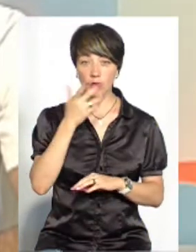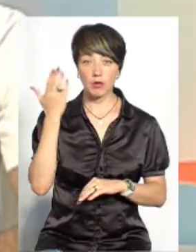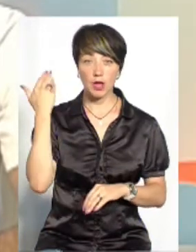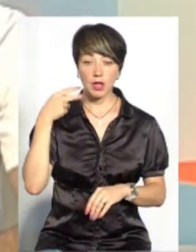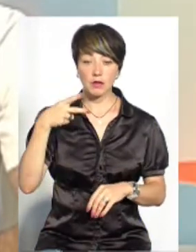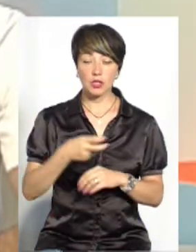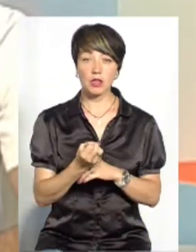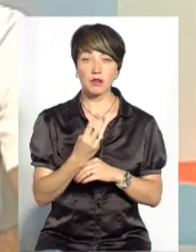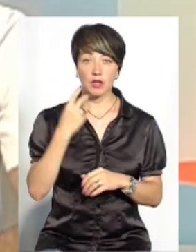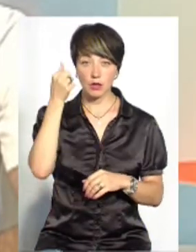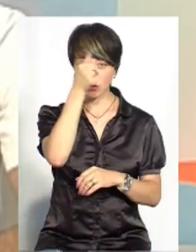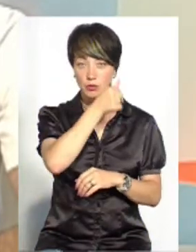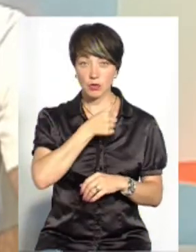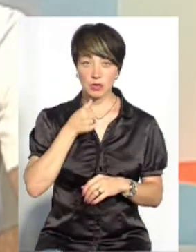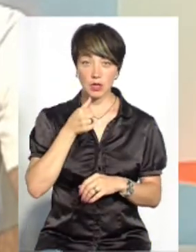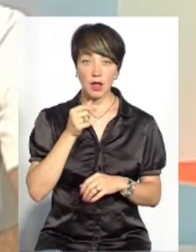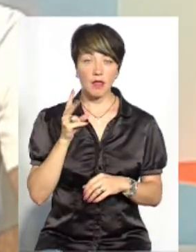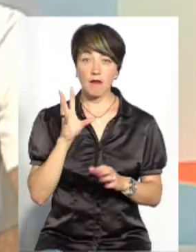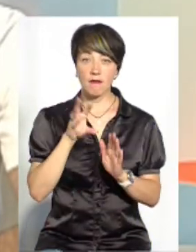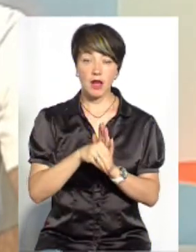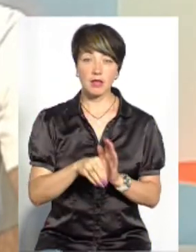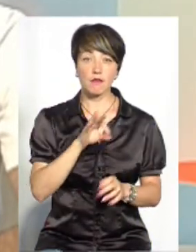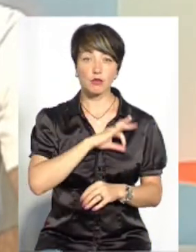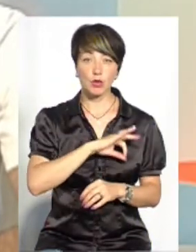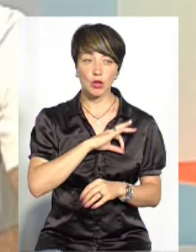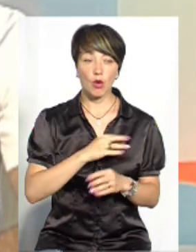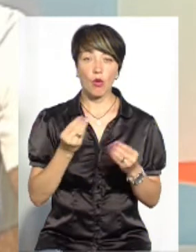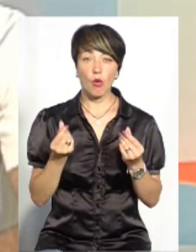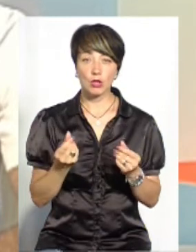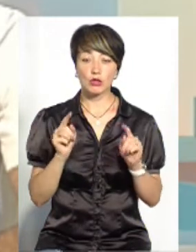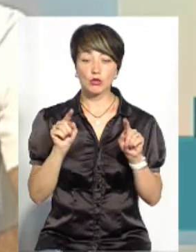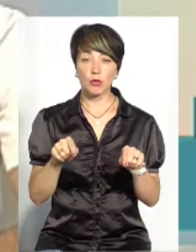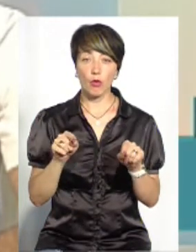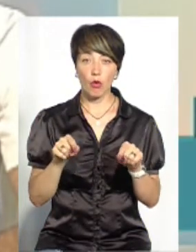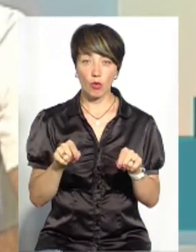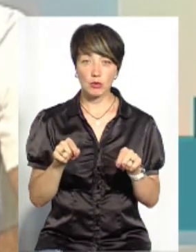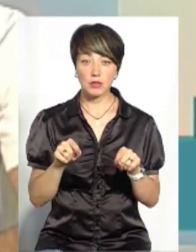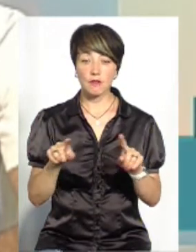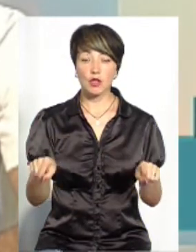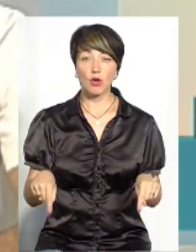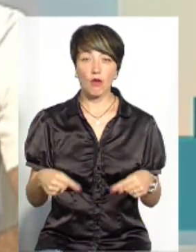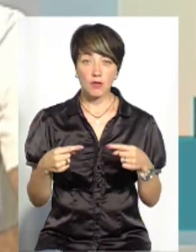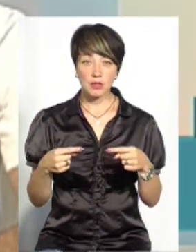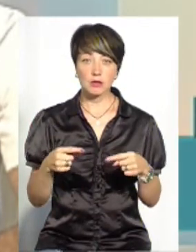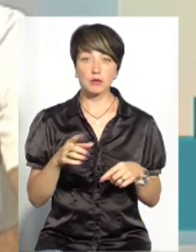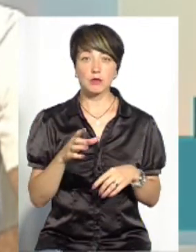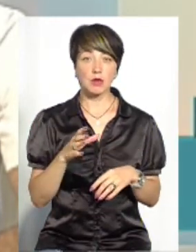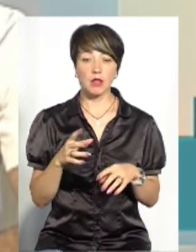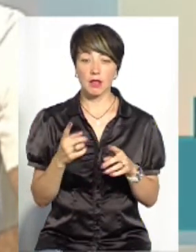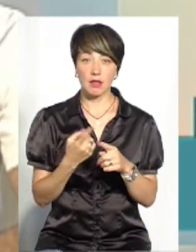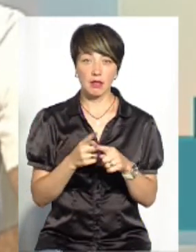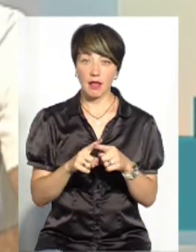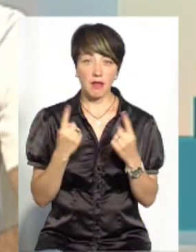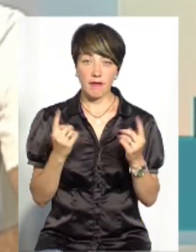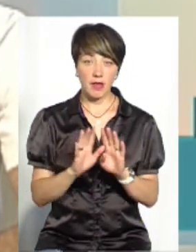2012 році, не введення його в експлуатацію. Кошти на те, щоб його відновити, були не такі вже й